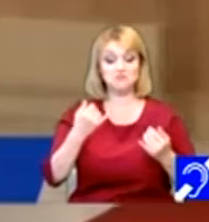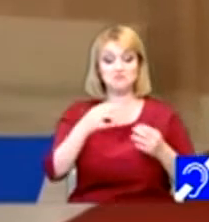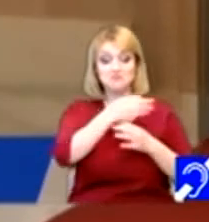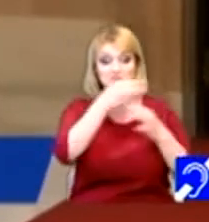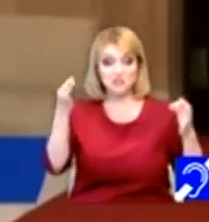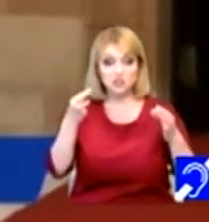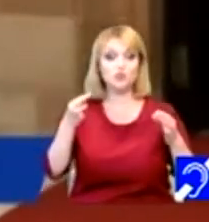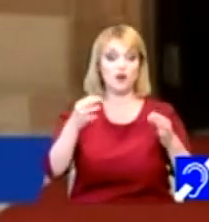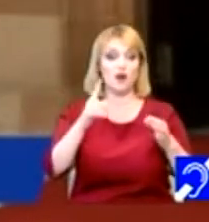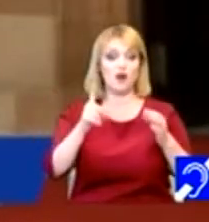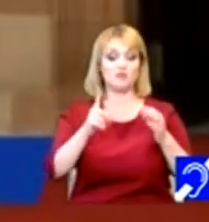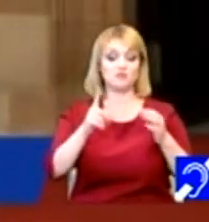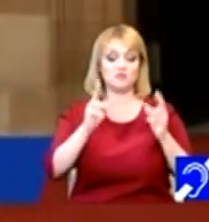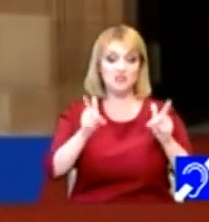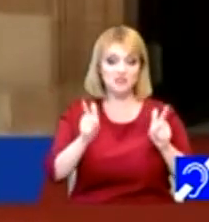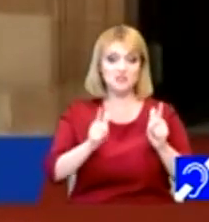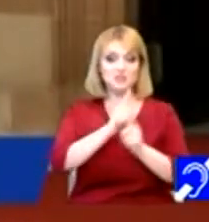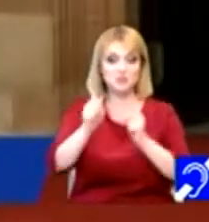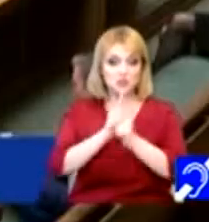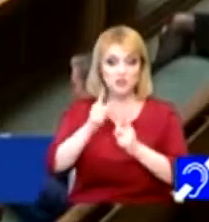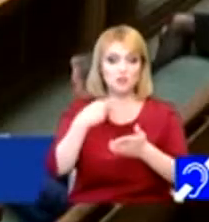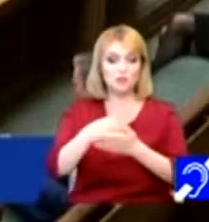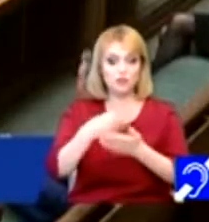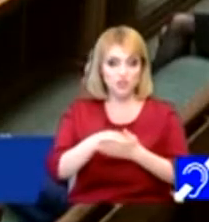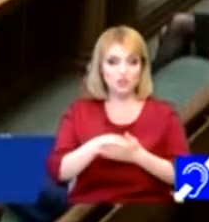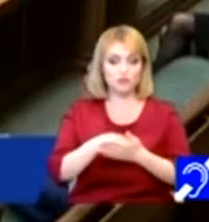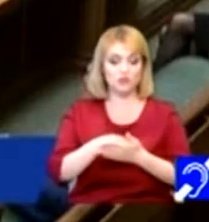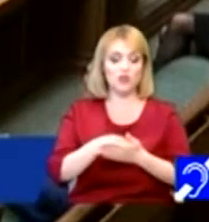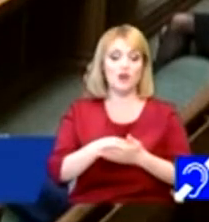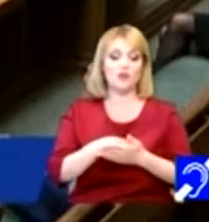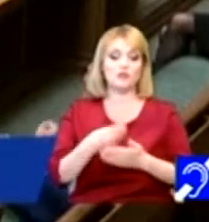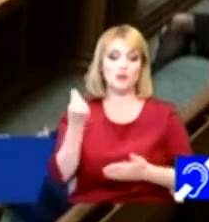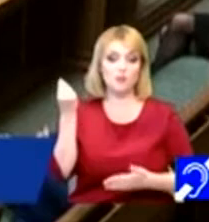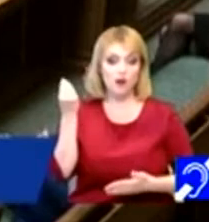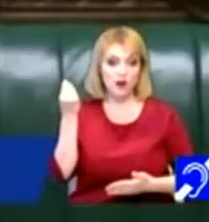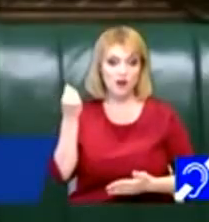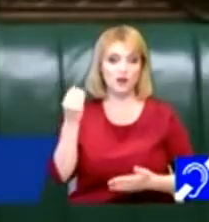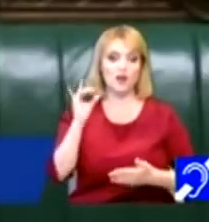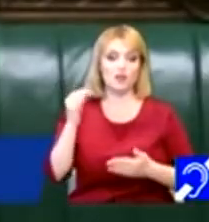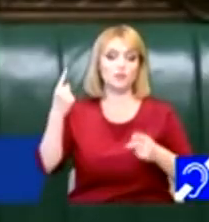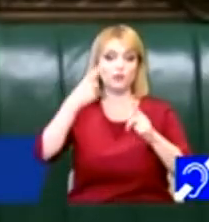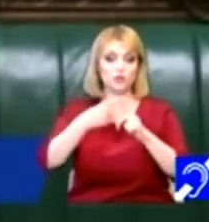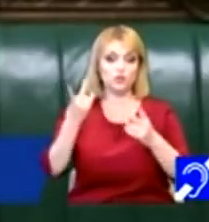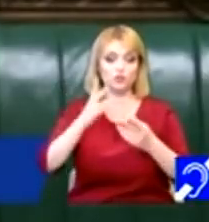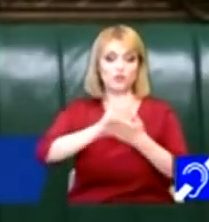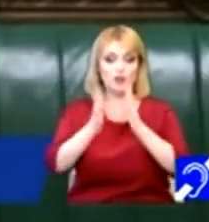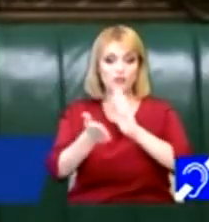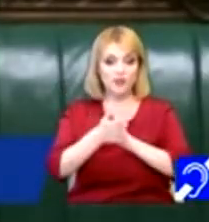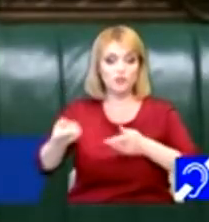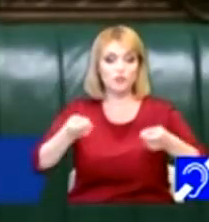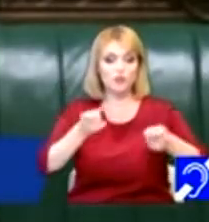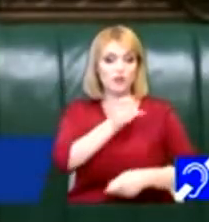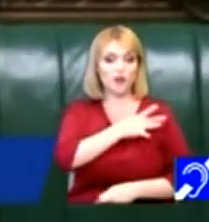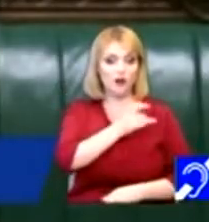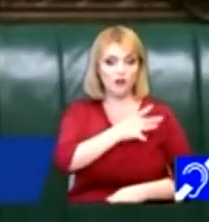prin lege compromisurile la care a ajuns la începutul anului cu Uniunea Europeană în legătură cu Irlanda de Nord în cadrul Brexitului. Potrivit